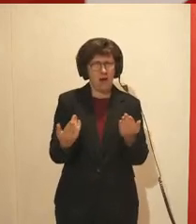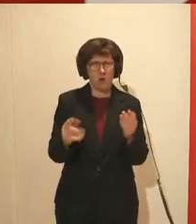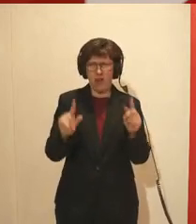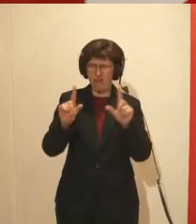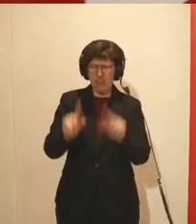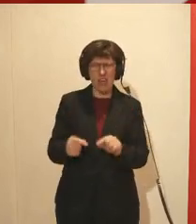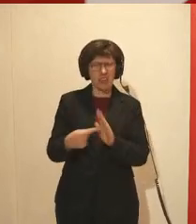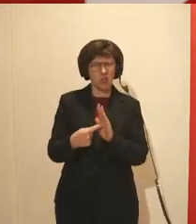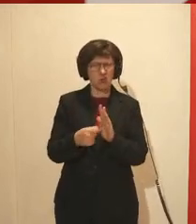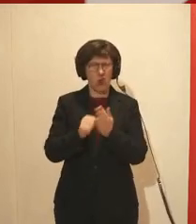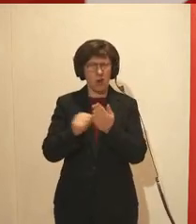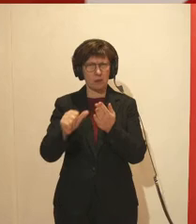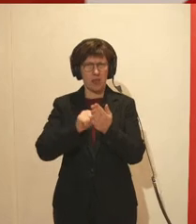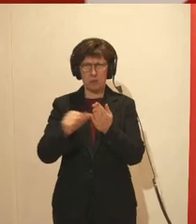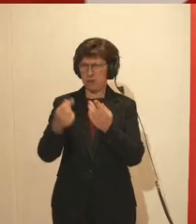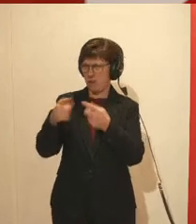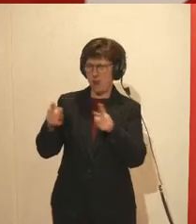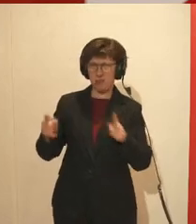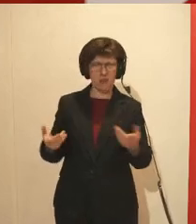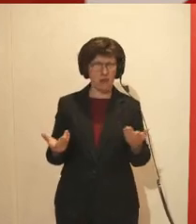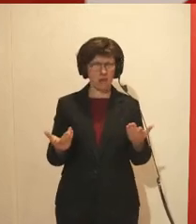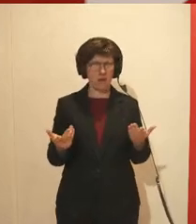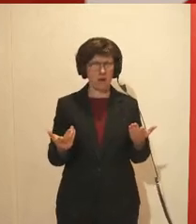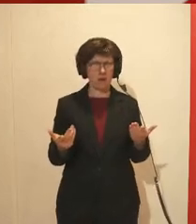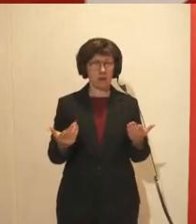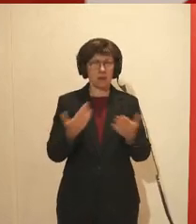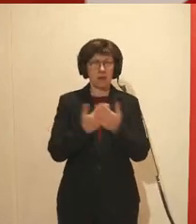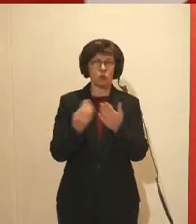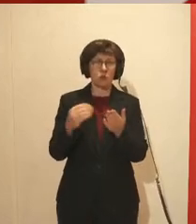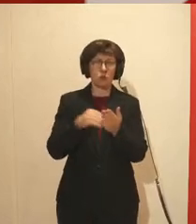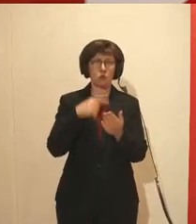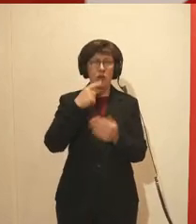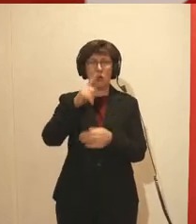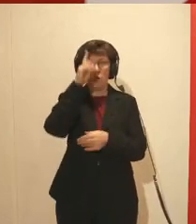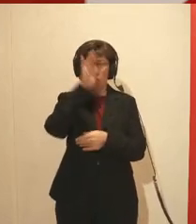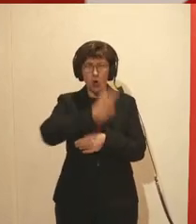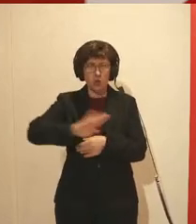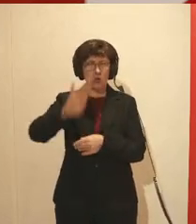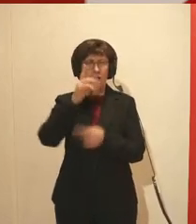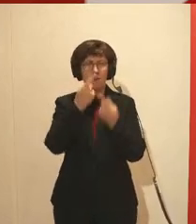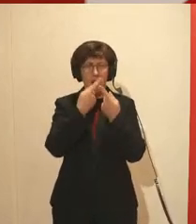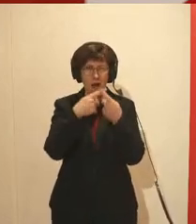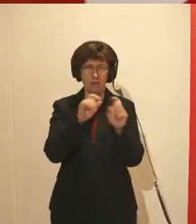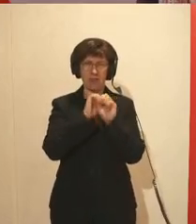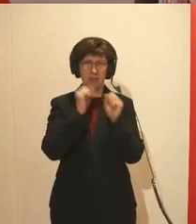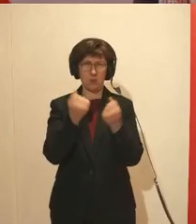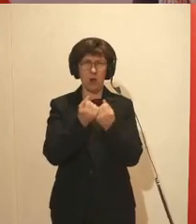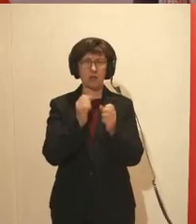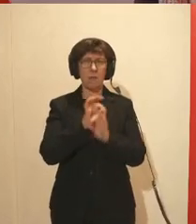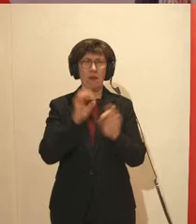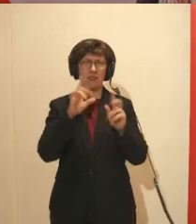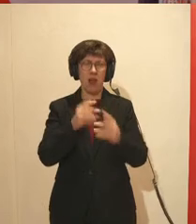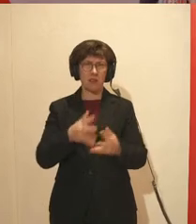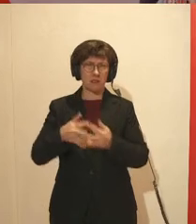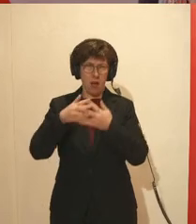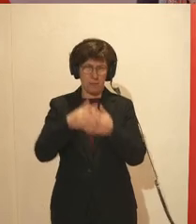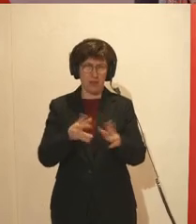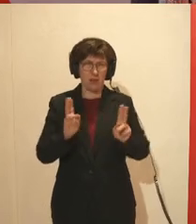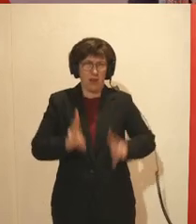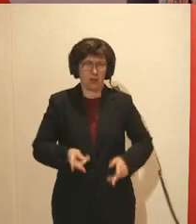weniger steuern zahlen als viele andere da ist das muss man sagen dass in deutschland noch mal ganz anders und besser als in den usa